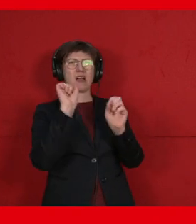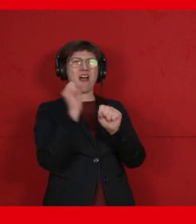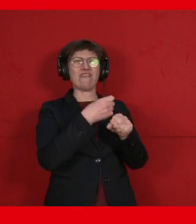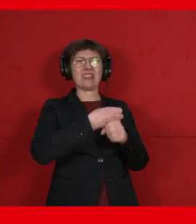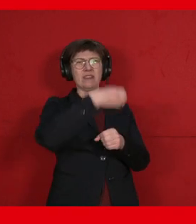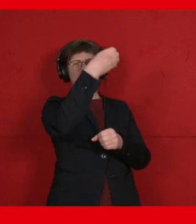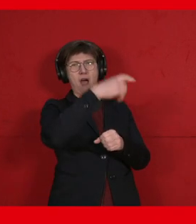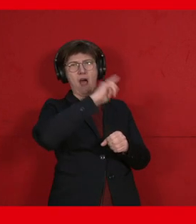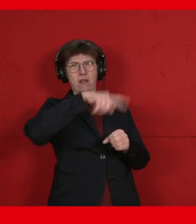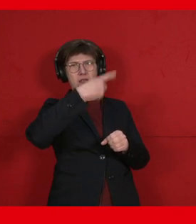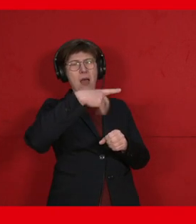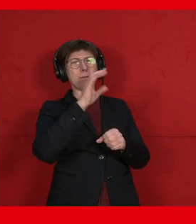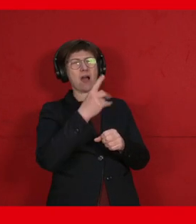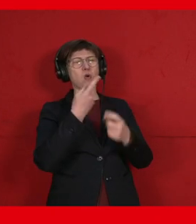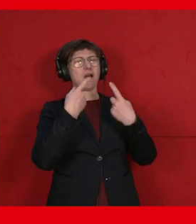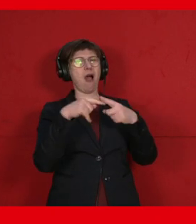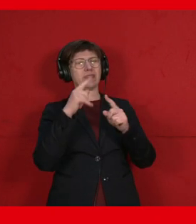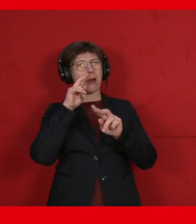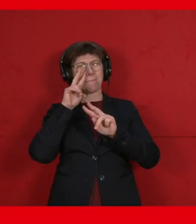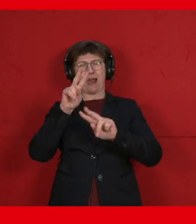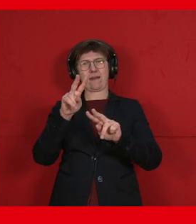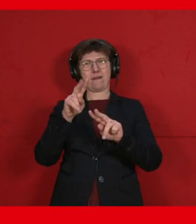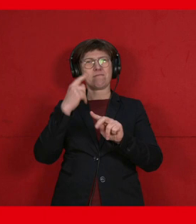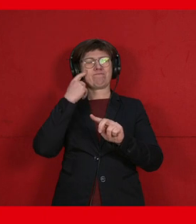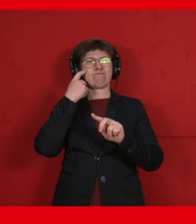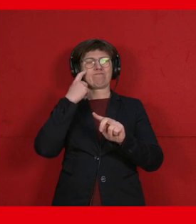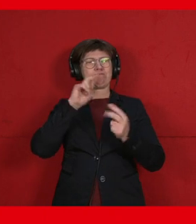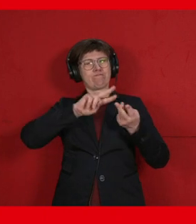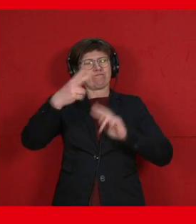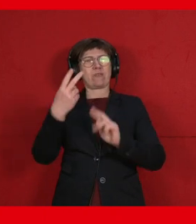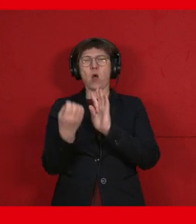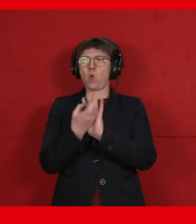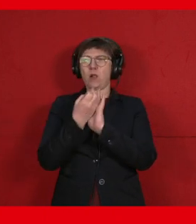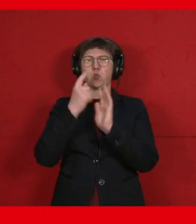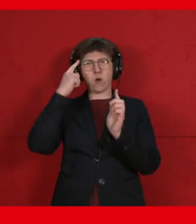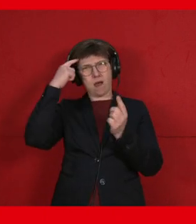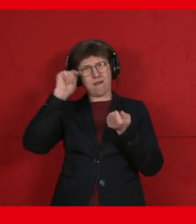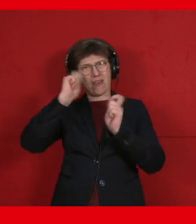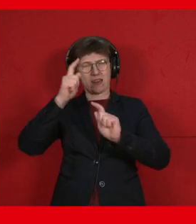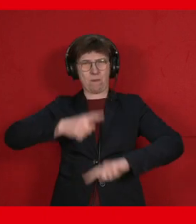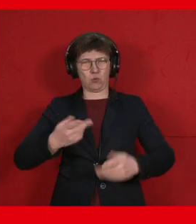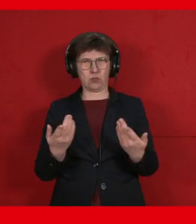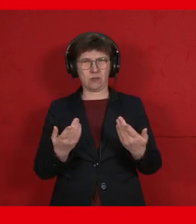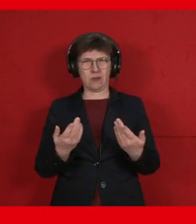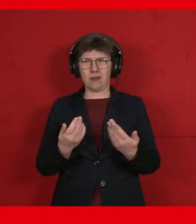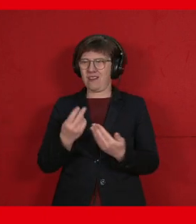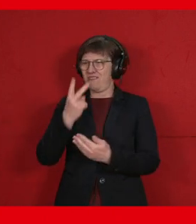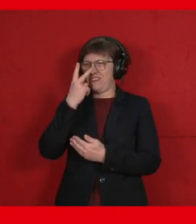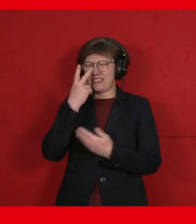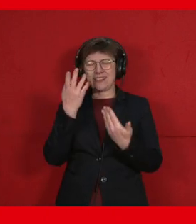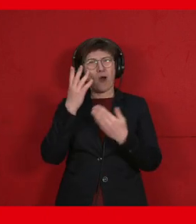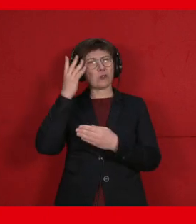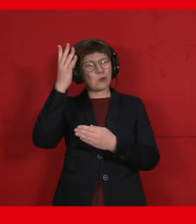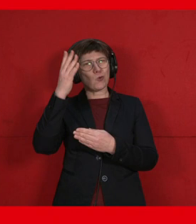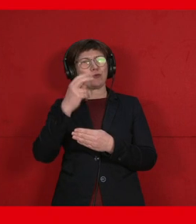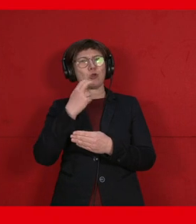was daneben steht. Das heißt, wir brauchen da einfach auch eine Änderung in der Kultur dessen, wie wir